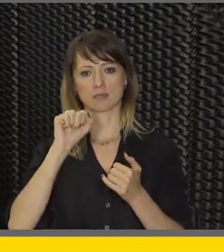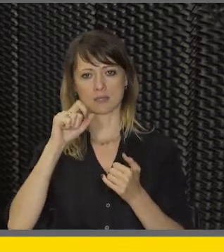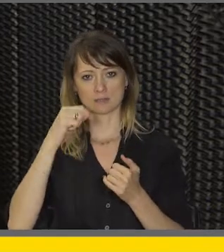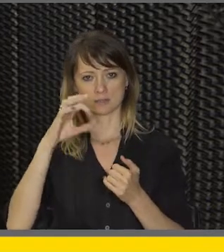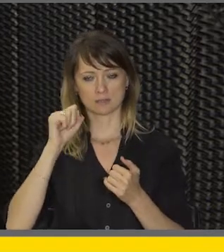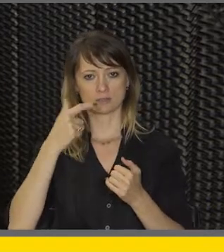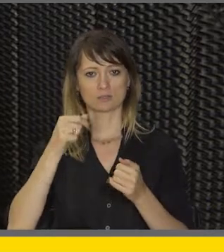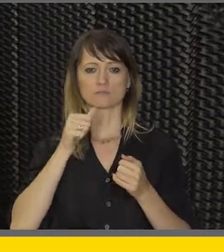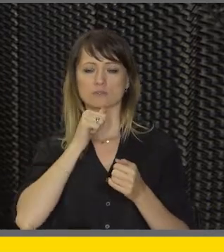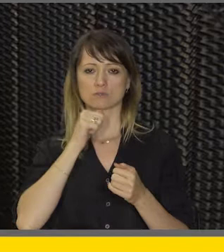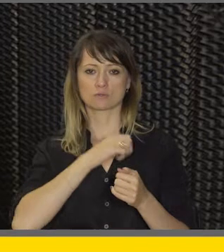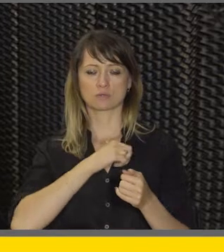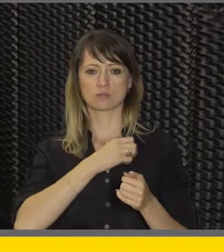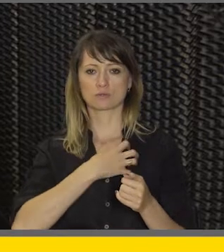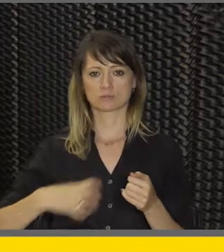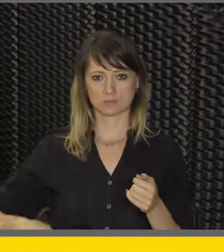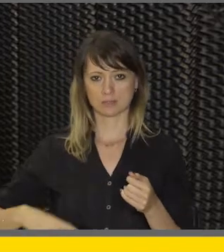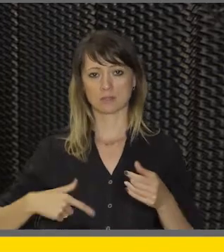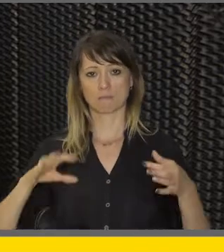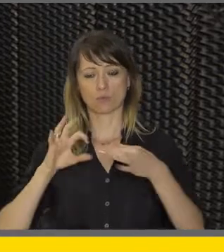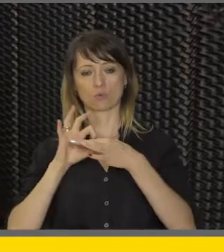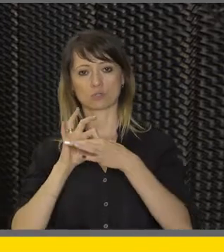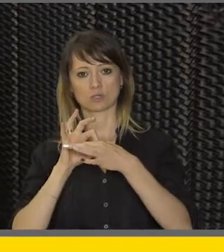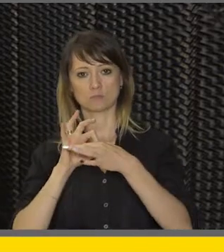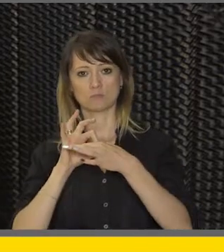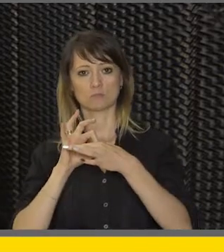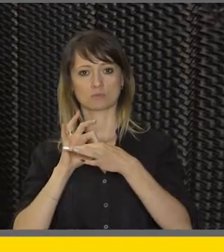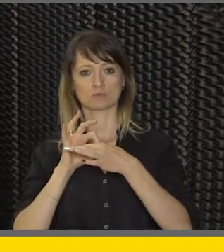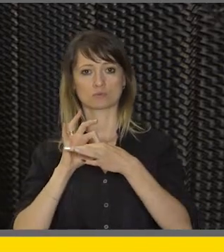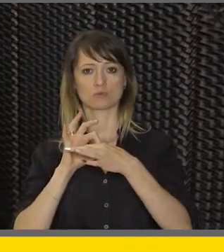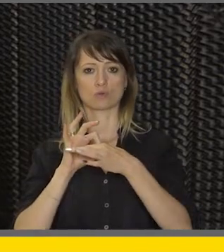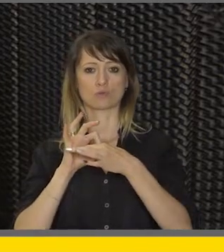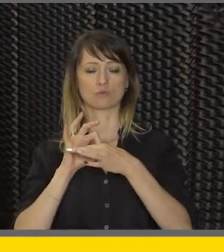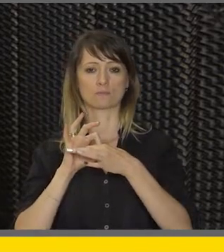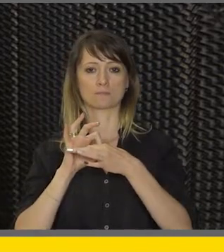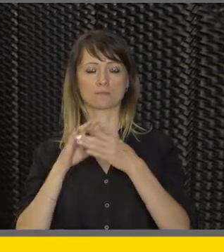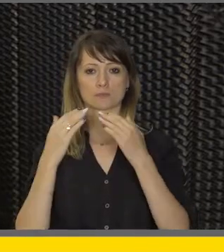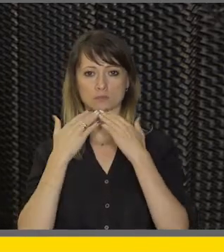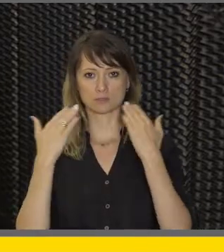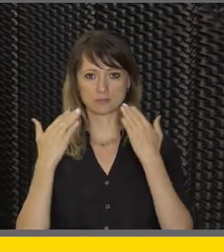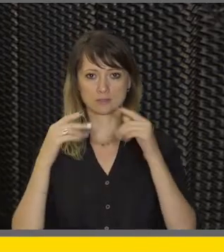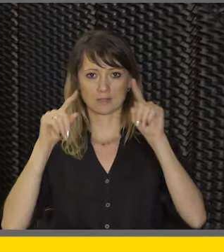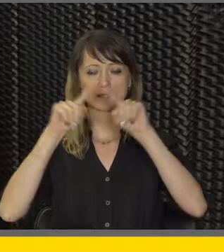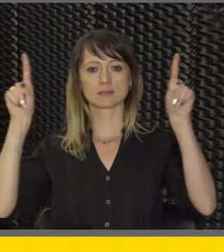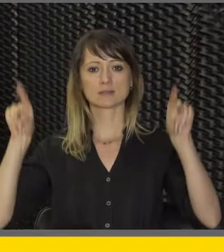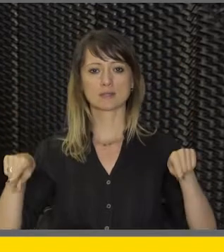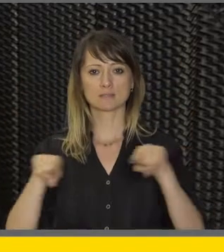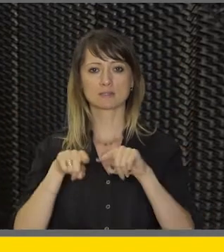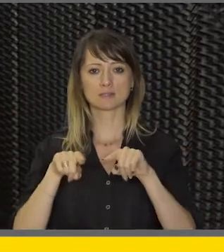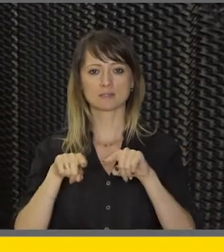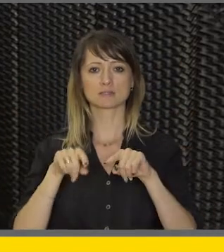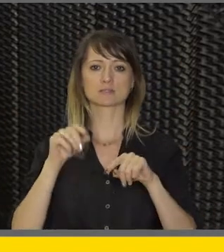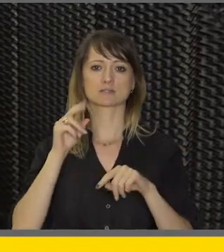gospodarki i połączyliśmy to za pomocą takiego cudownego tworu, który nazywa się tablice korelacyjne albo